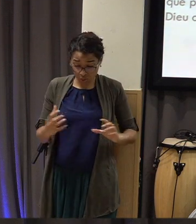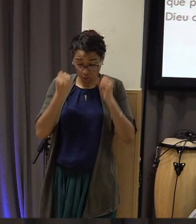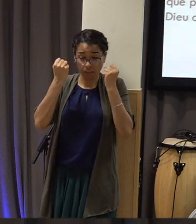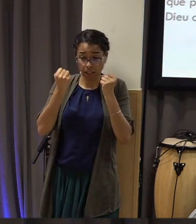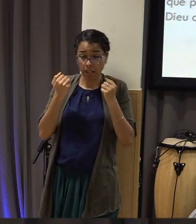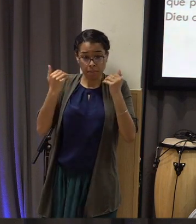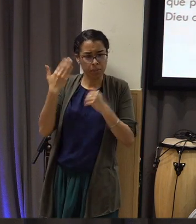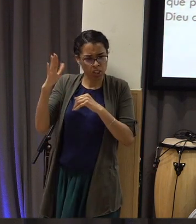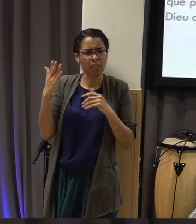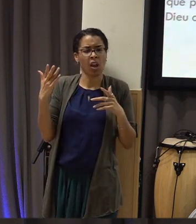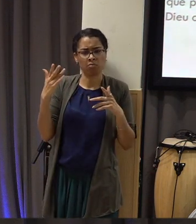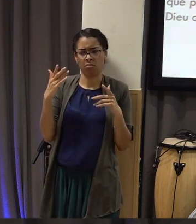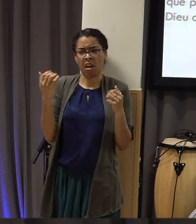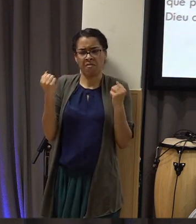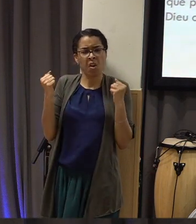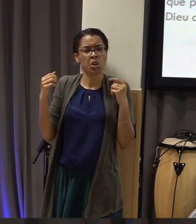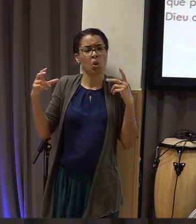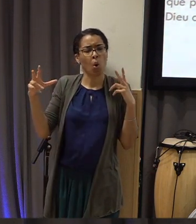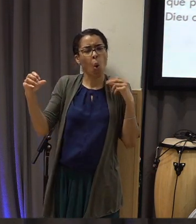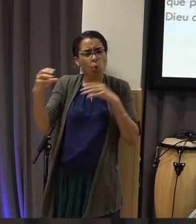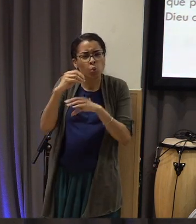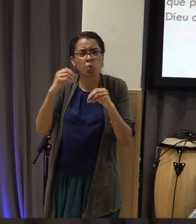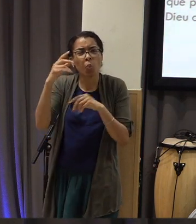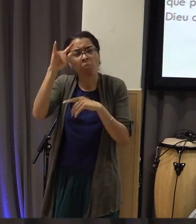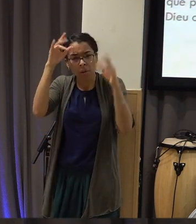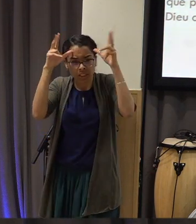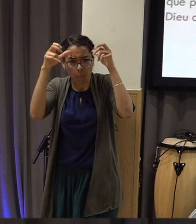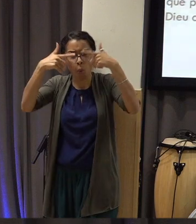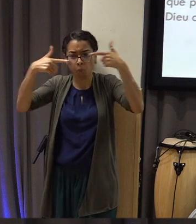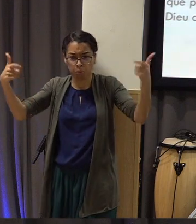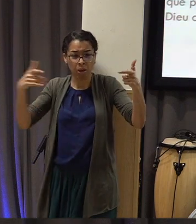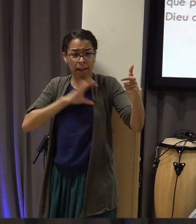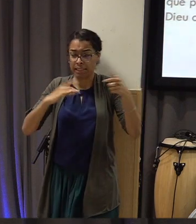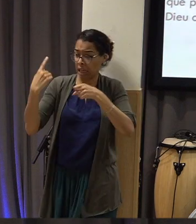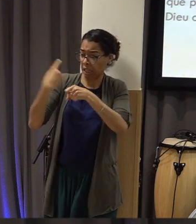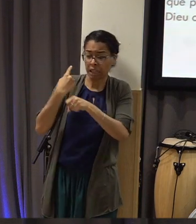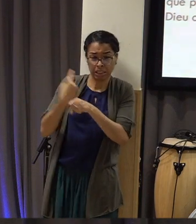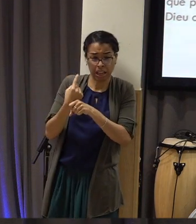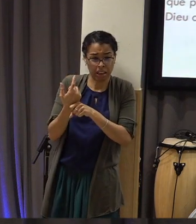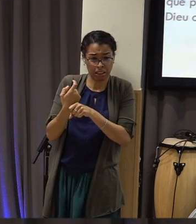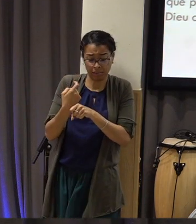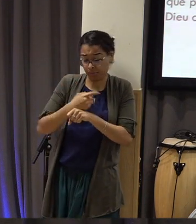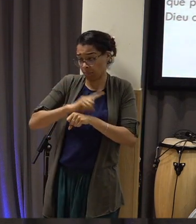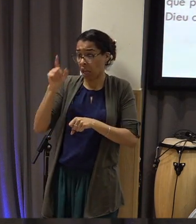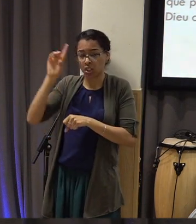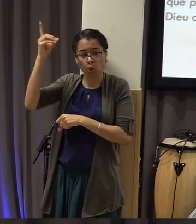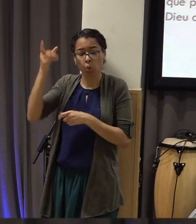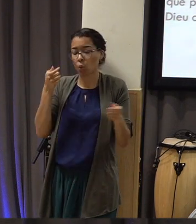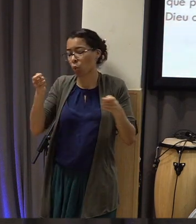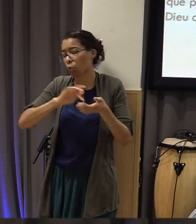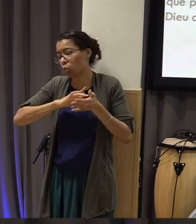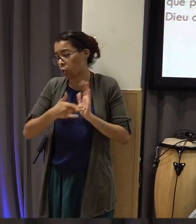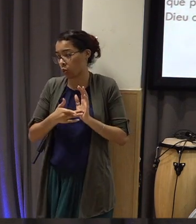s'il y a des forces occultes, il y a plein de choses qui essayent de nous attaquer. Mais Dieu contrôle tout ce qui se